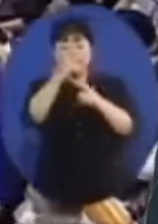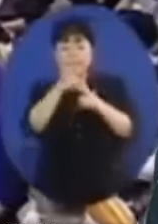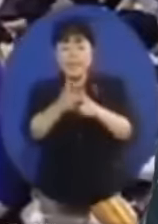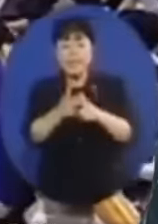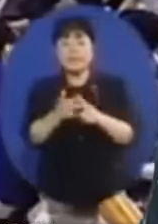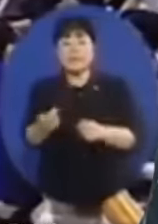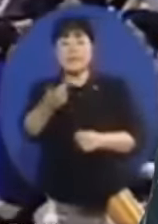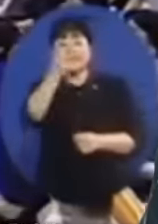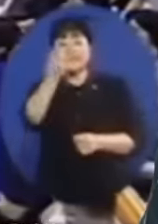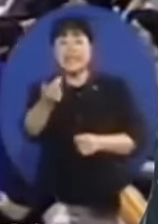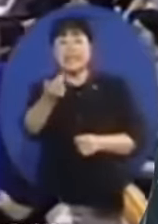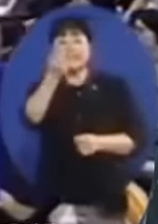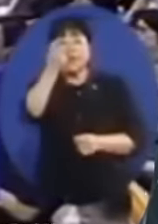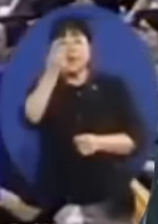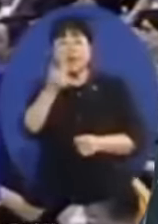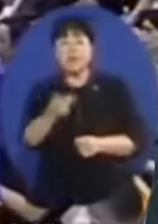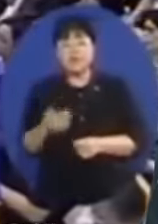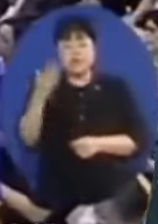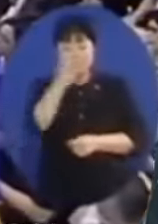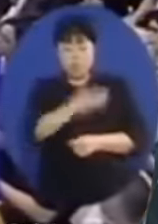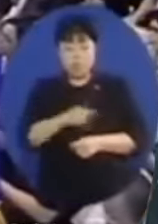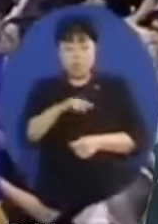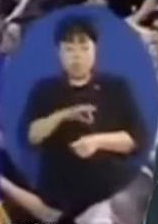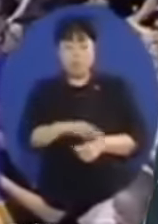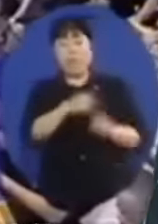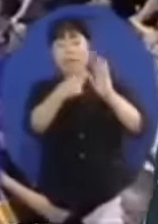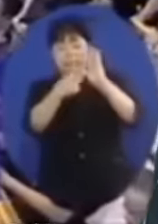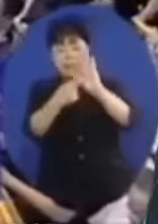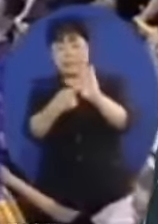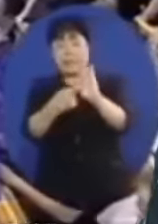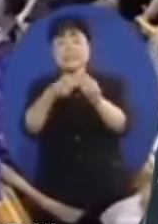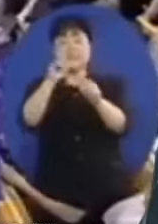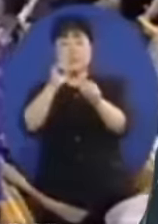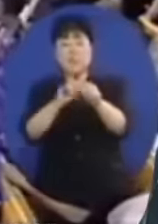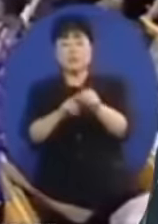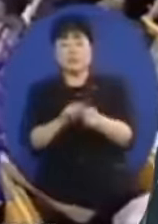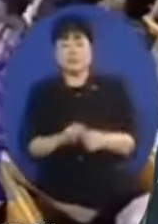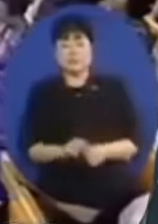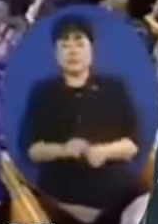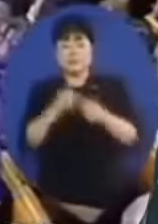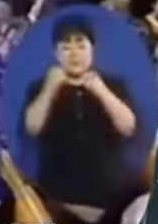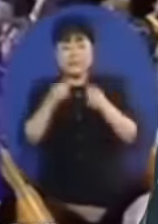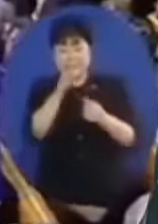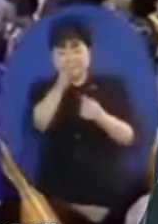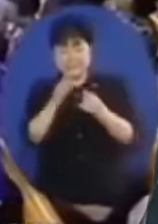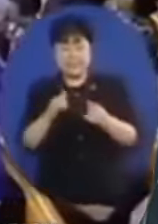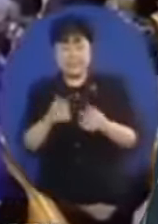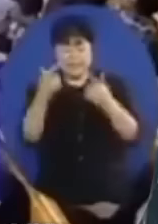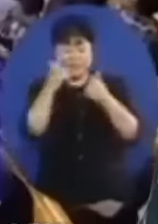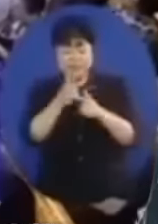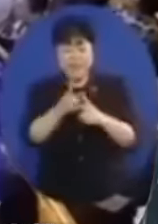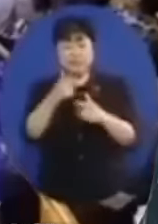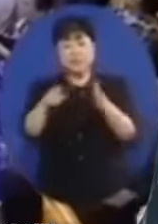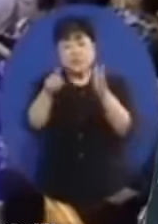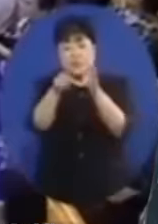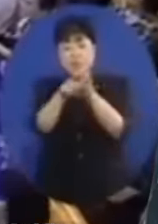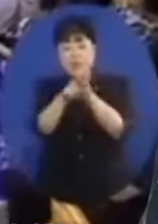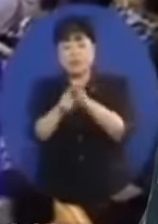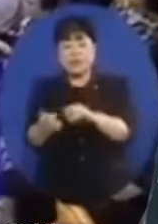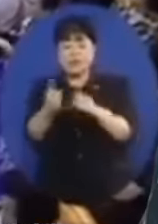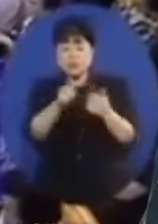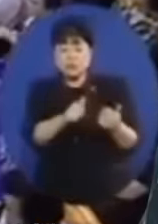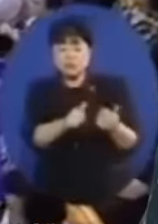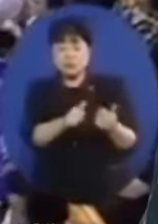예수의 생명이 또한 우리 몸에 나타나게 하려 함이라. 우리 살아있는 자가 항상 예수를 위하여